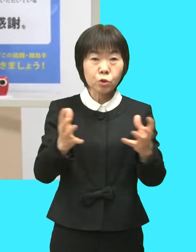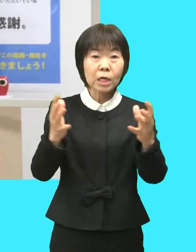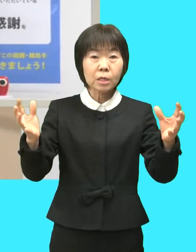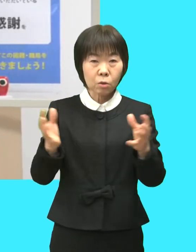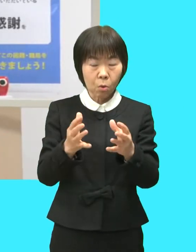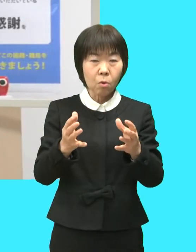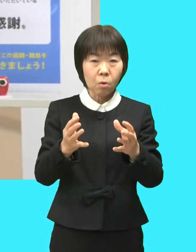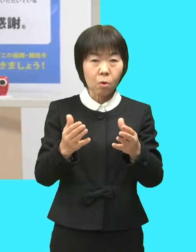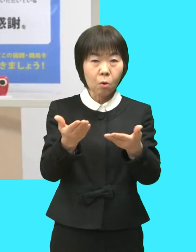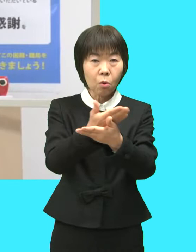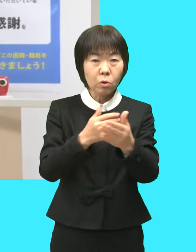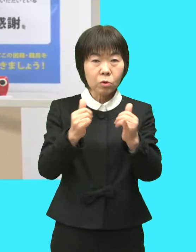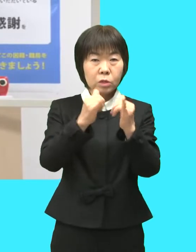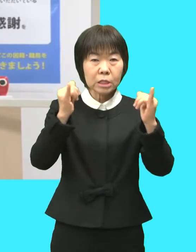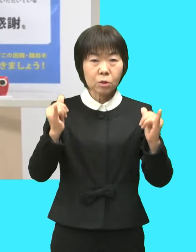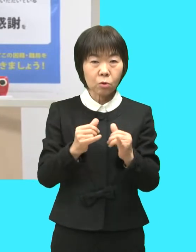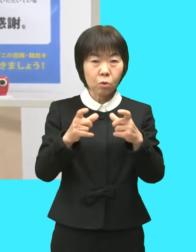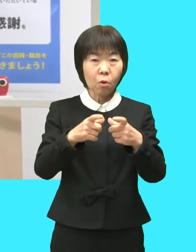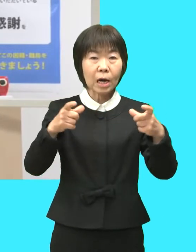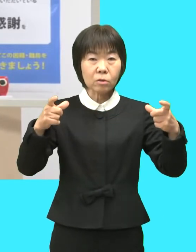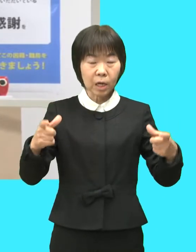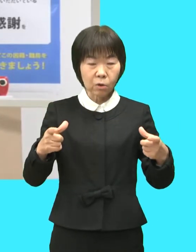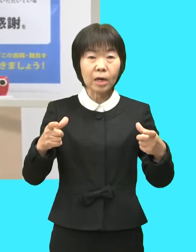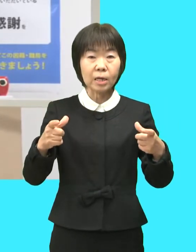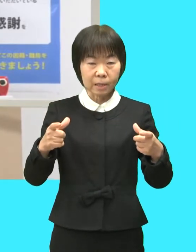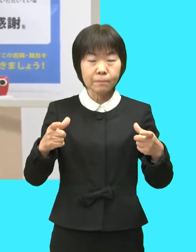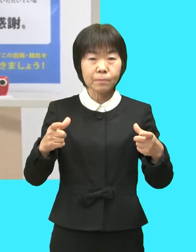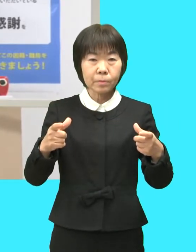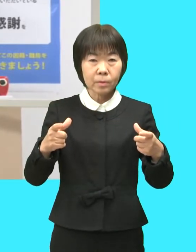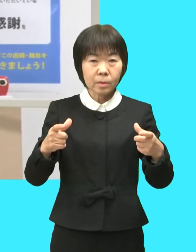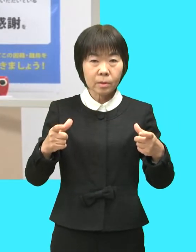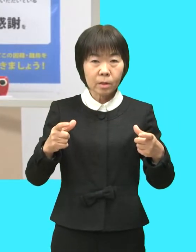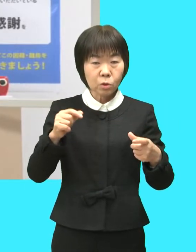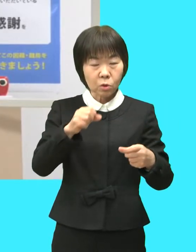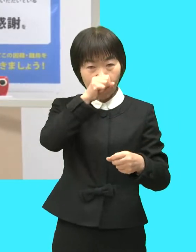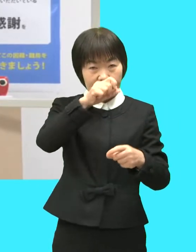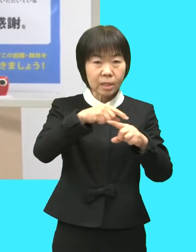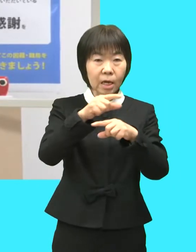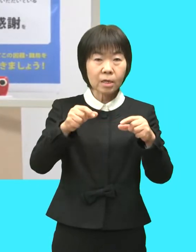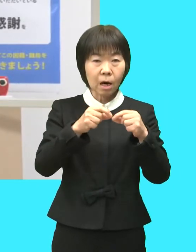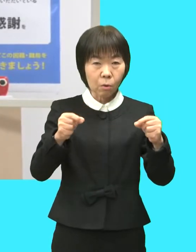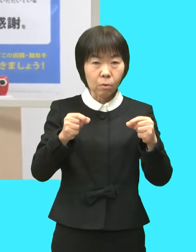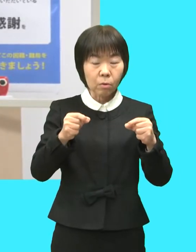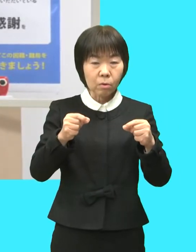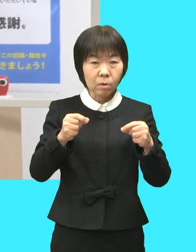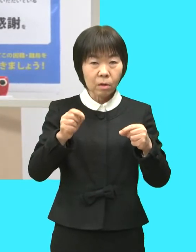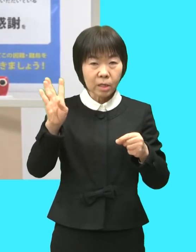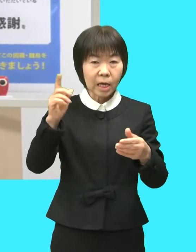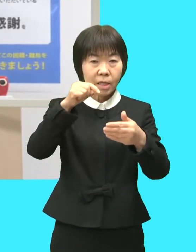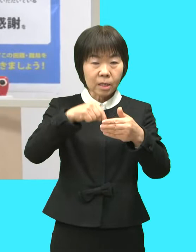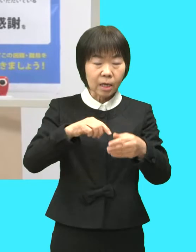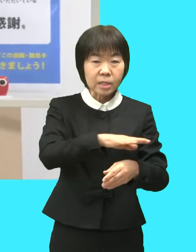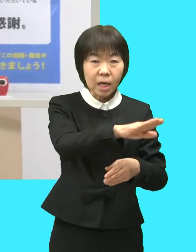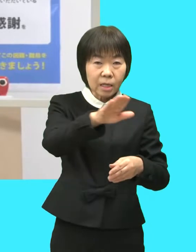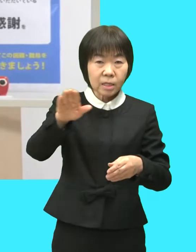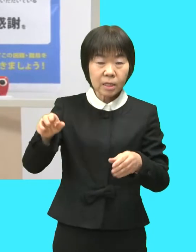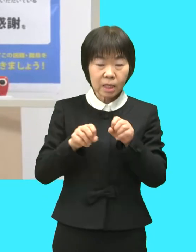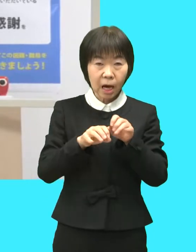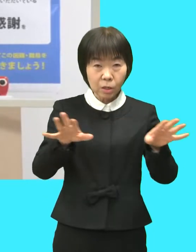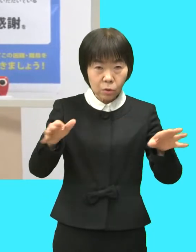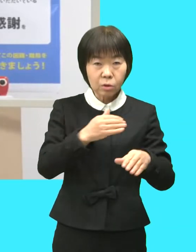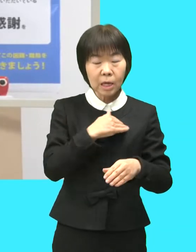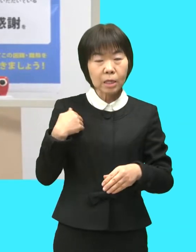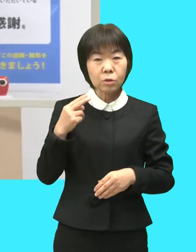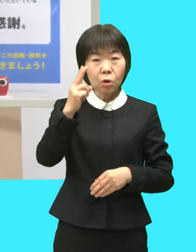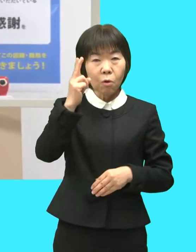と交流人口の拡大を図り、その成果を県内全域に波及させるよう